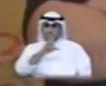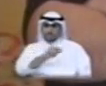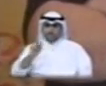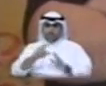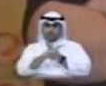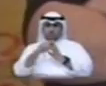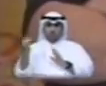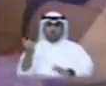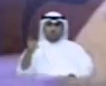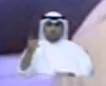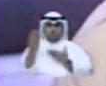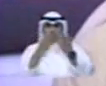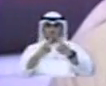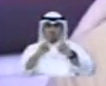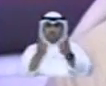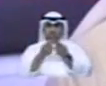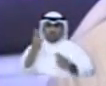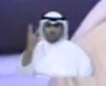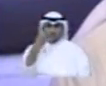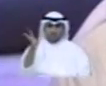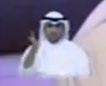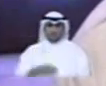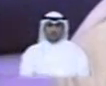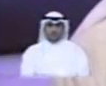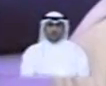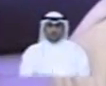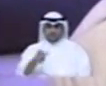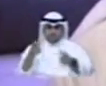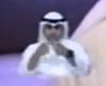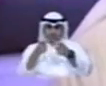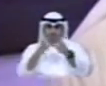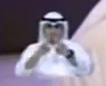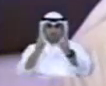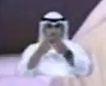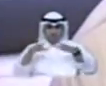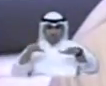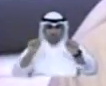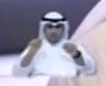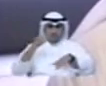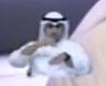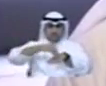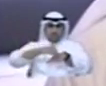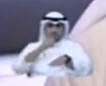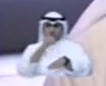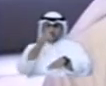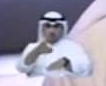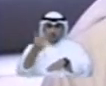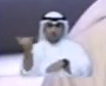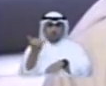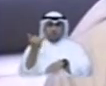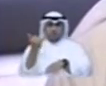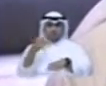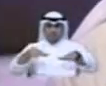التربوي 42. خرجنا بعدد من التوصيات، هذه التوصيات طبعا يعني إن شاء الله سترفع